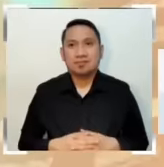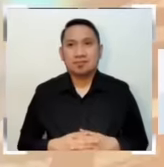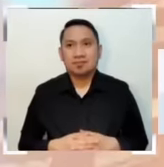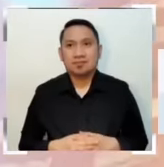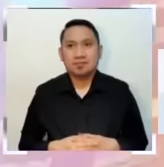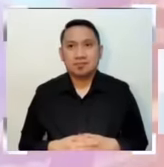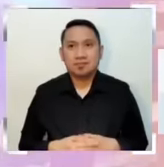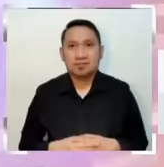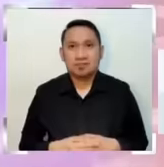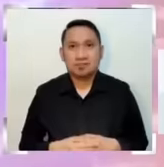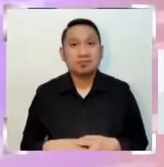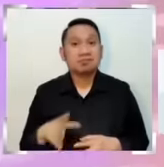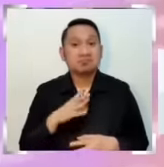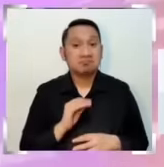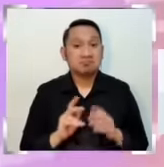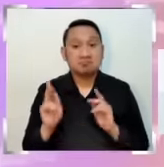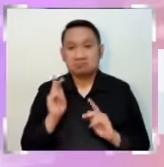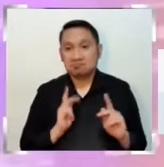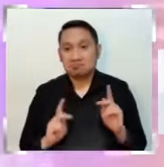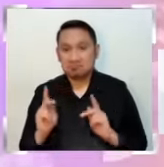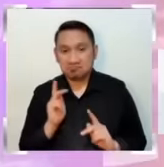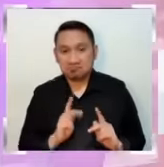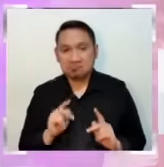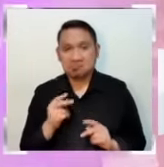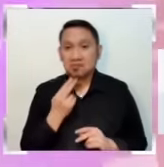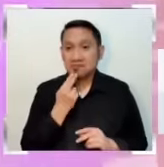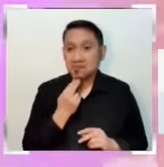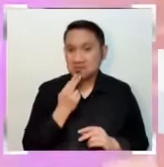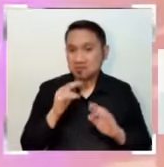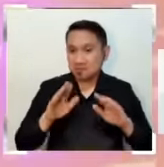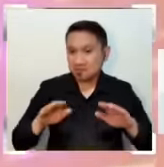at performances ng cute na mga bata.